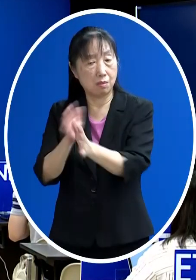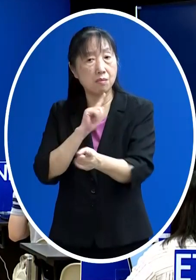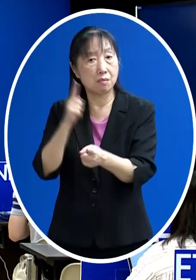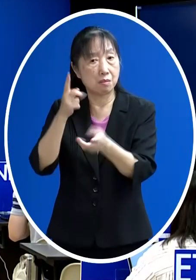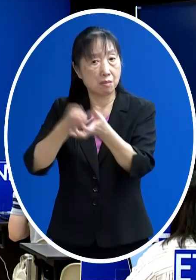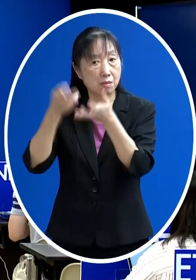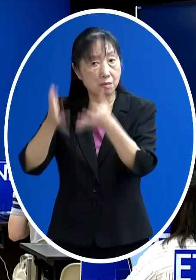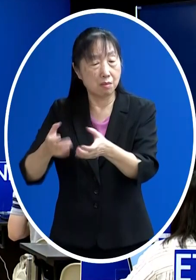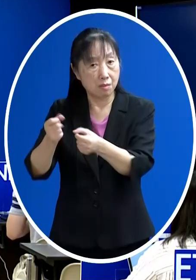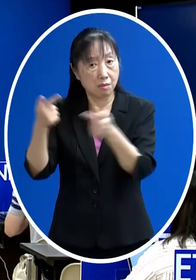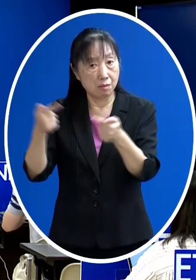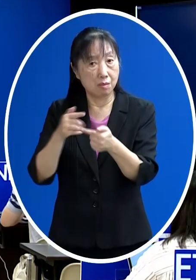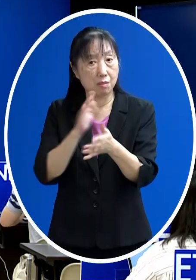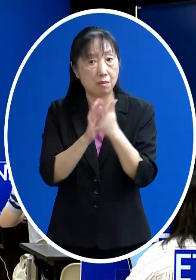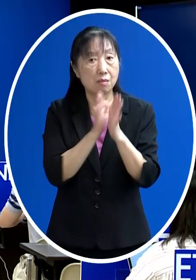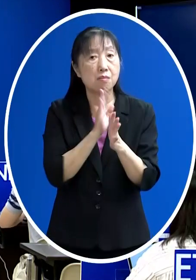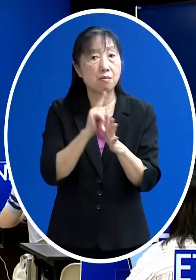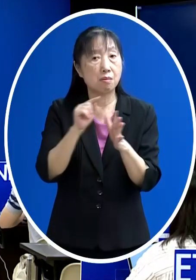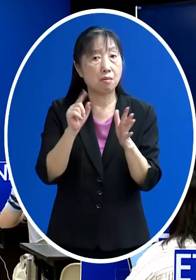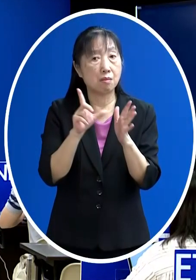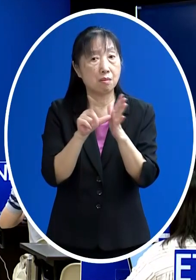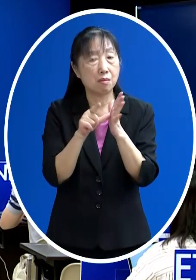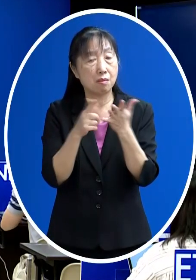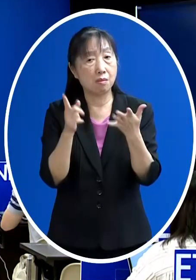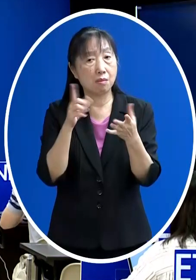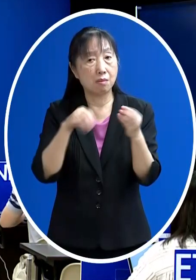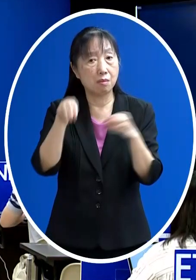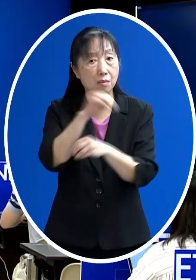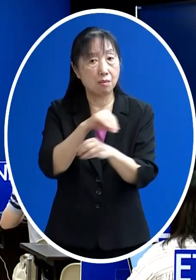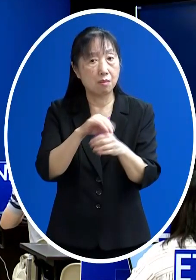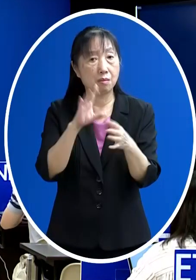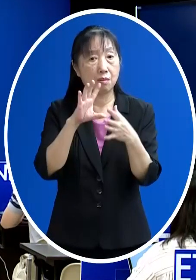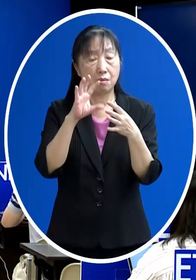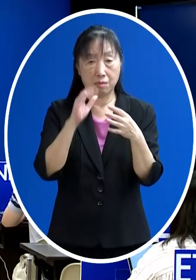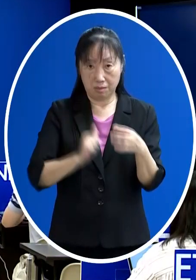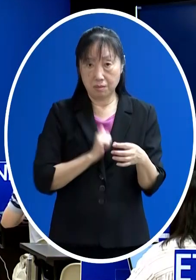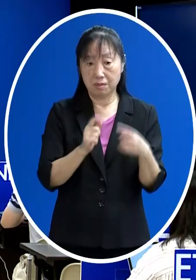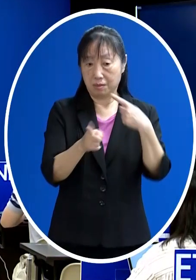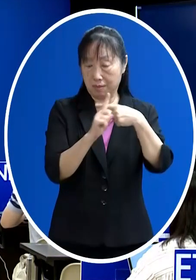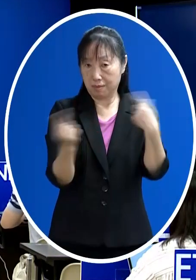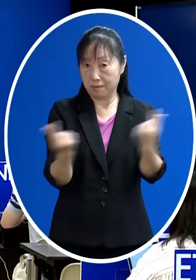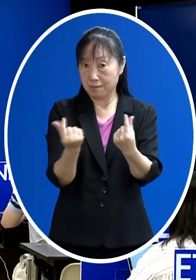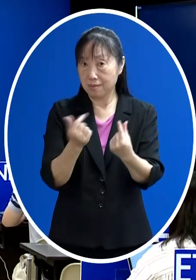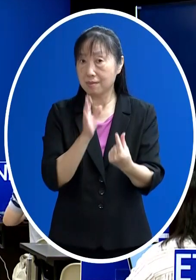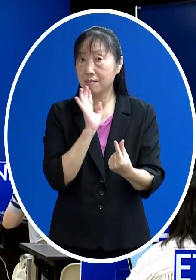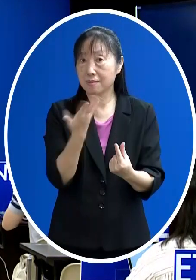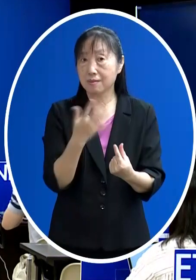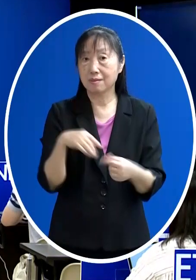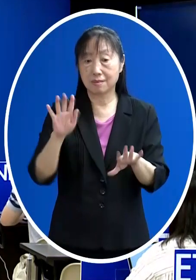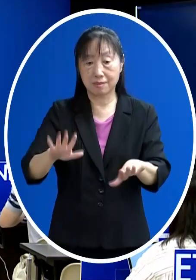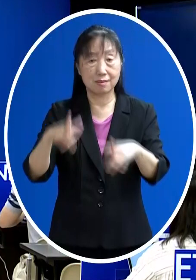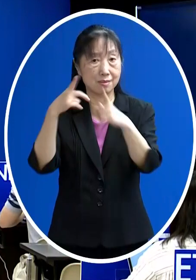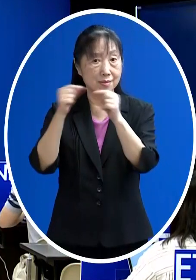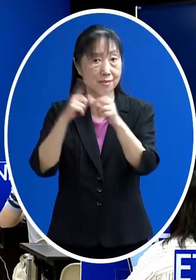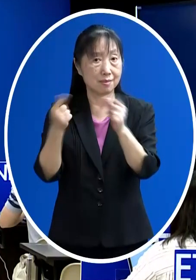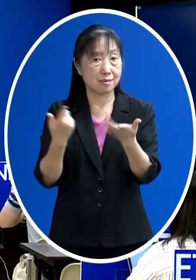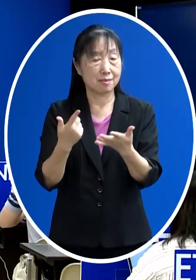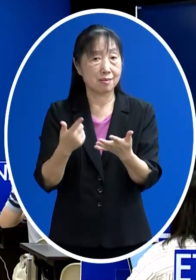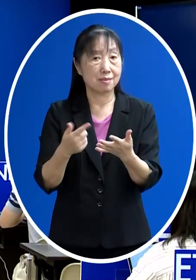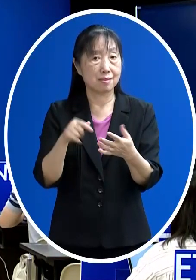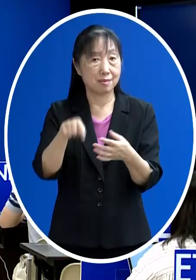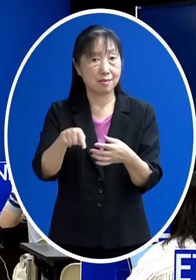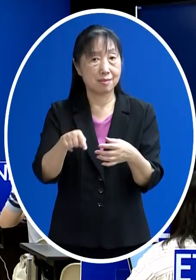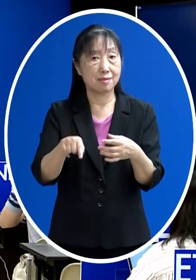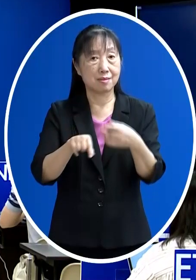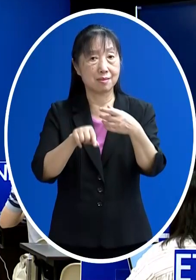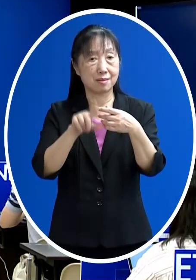吗？还是说只是时间顺序先后的问题而已？最后的染疫率都差不多。另外想问的是说，日本在短短一个月内的死亡数是暴